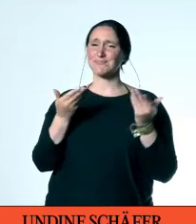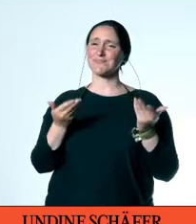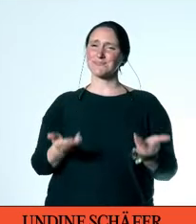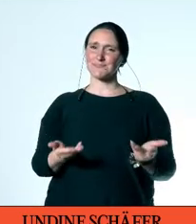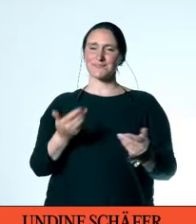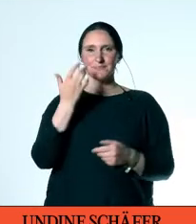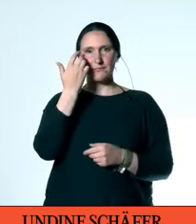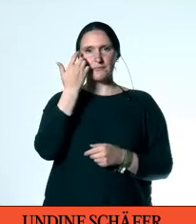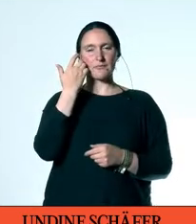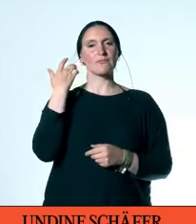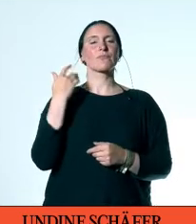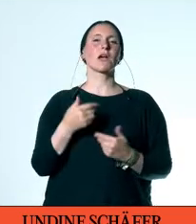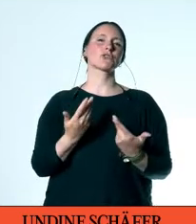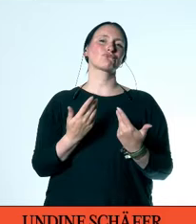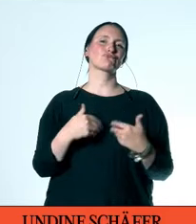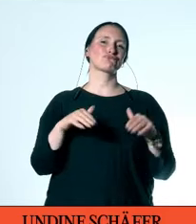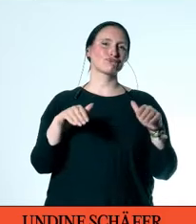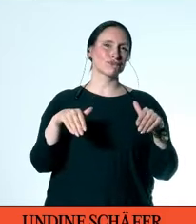Wir werden jetzt